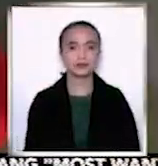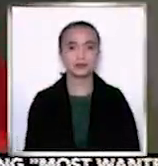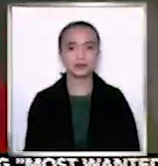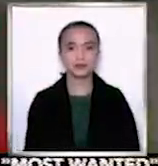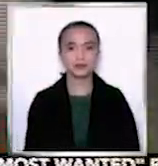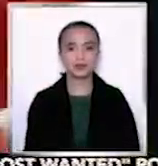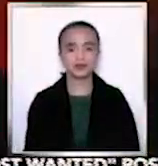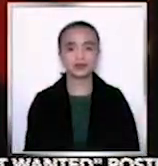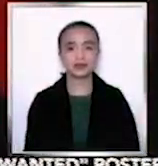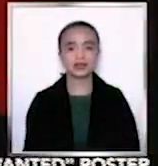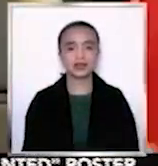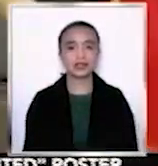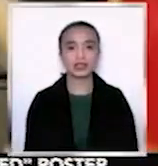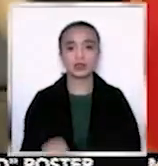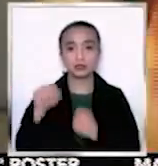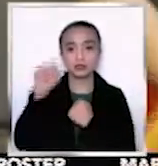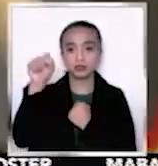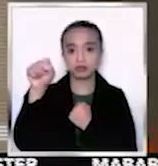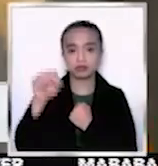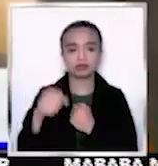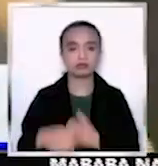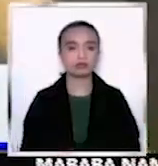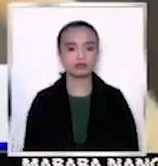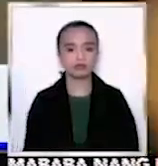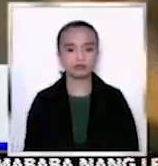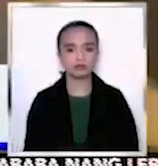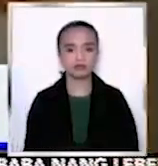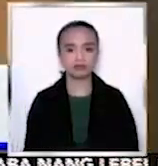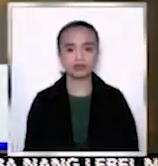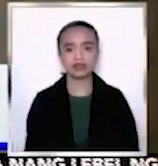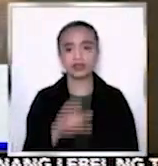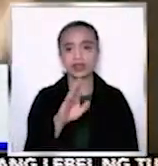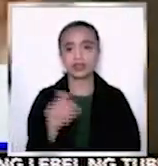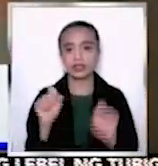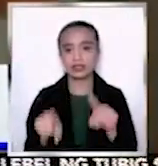superhero cosplayer, at balloon benders.